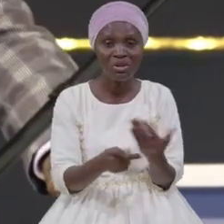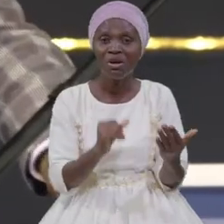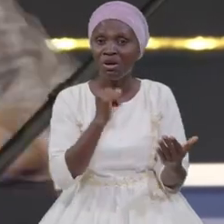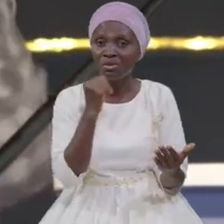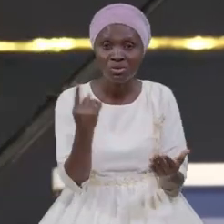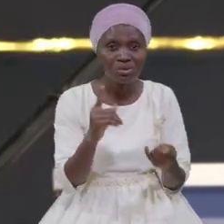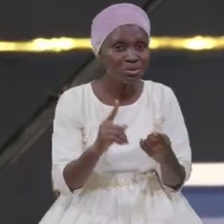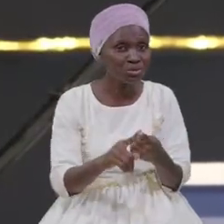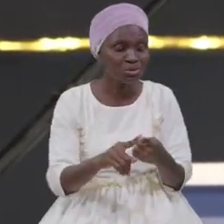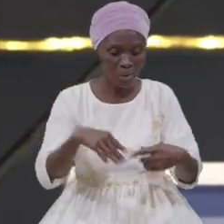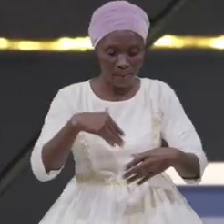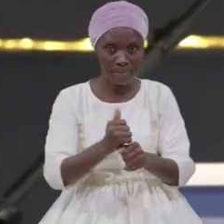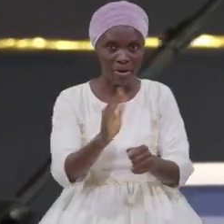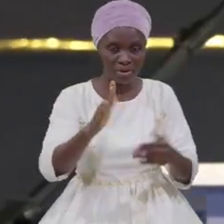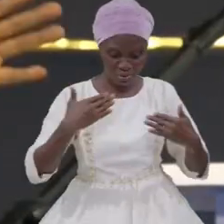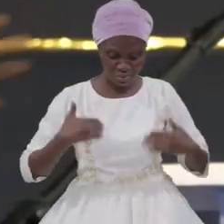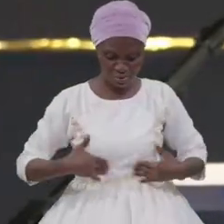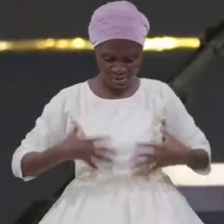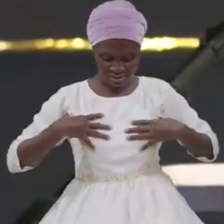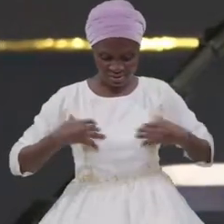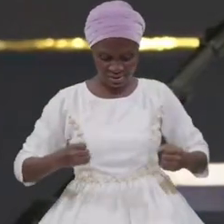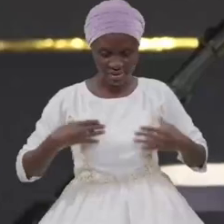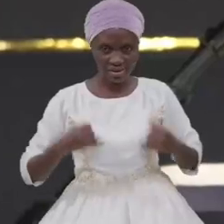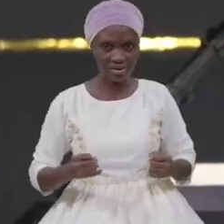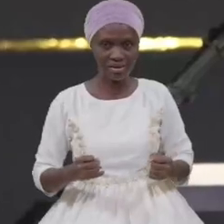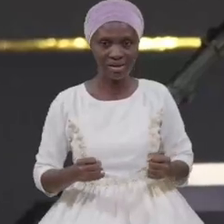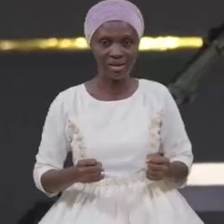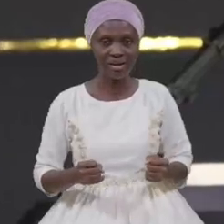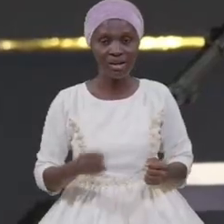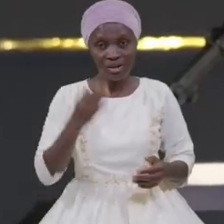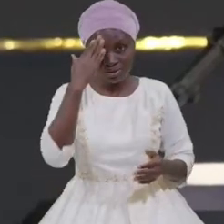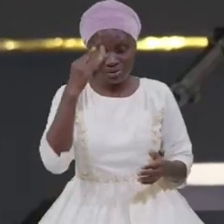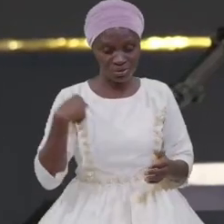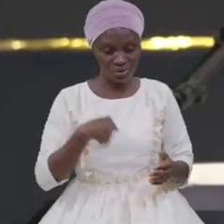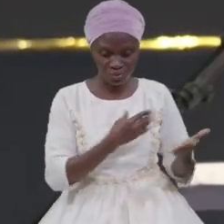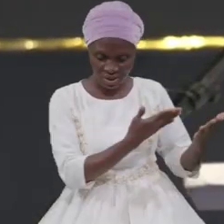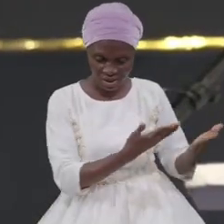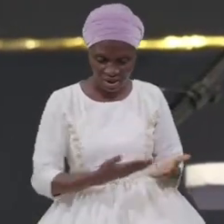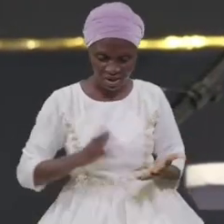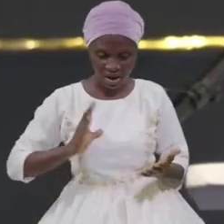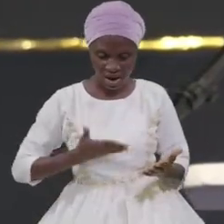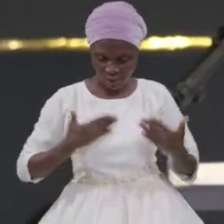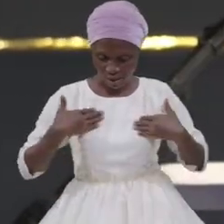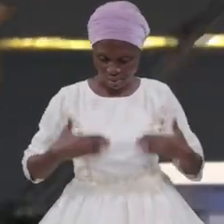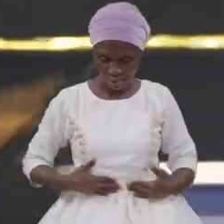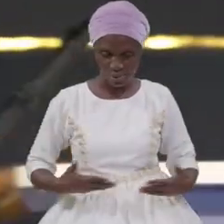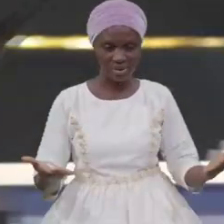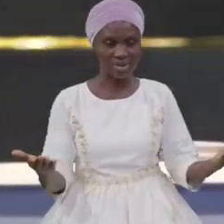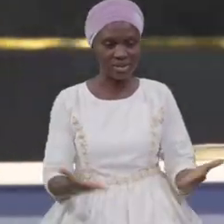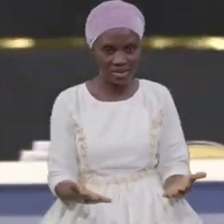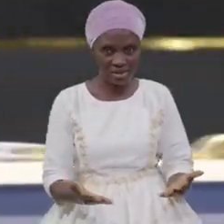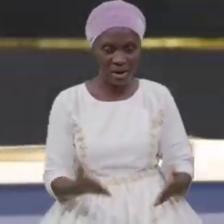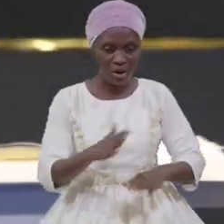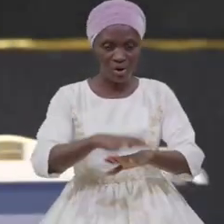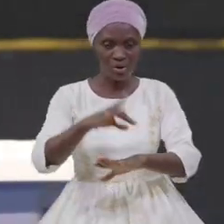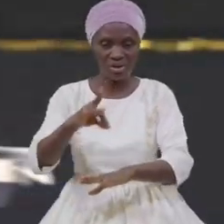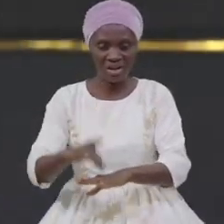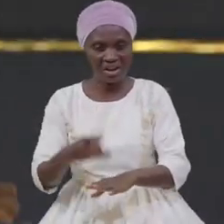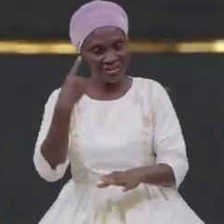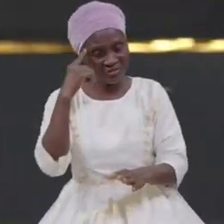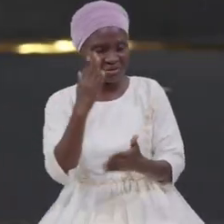guéri. Ça, c'est une petite chose. Le corps, c'est sur la terre que nous l'utilisons. Pour quelques années seulement, certains 50 ans,